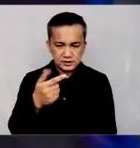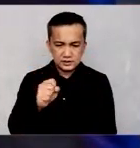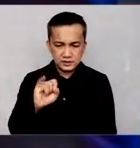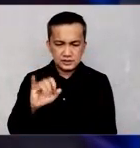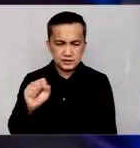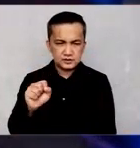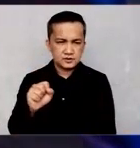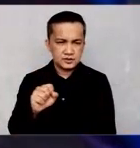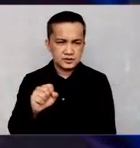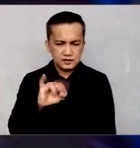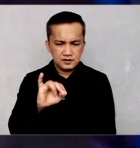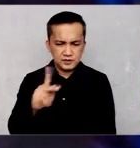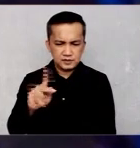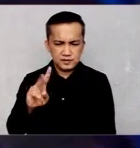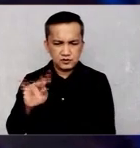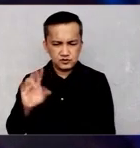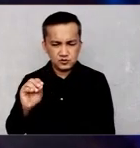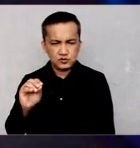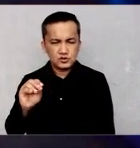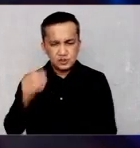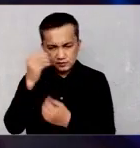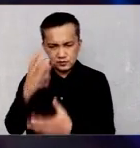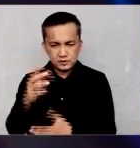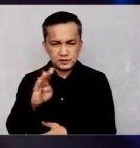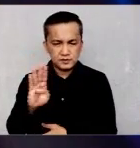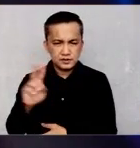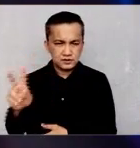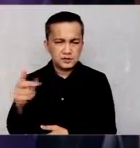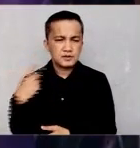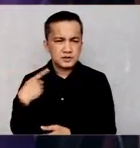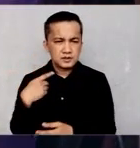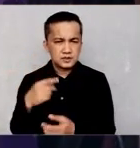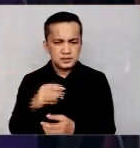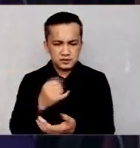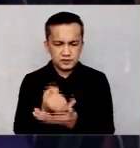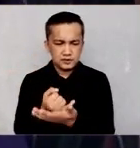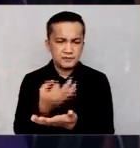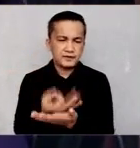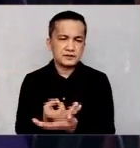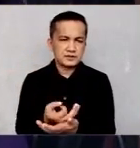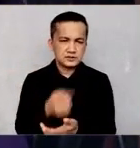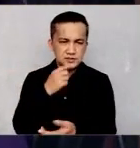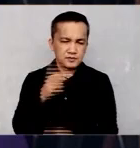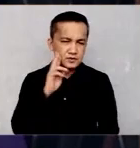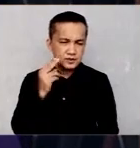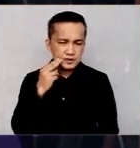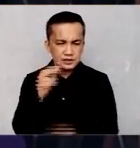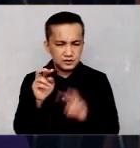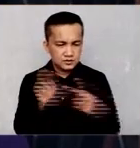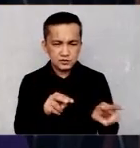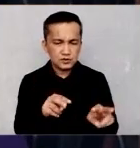Wick Veloso ang nagpahiwatig kay PBBM na magkaroon ng investment fund. Sinabi yan ni Hontiveros nang pansinin niya ang